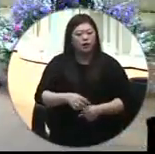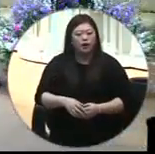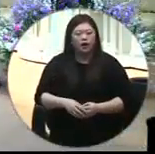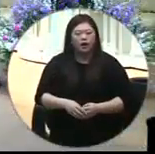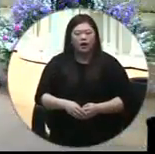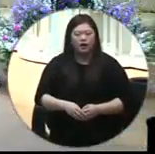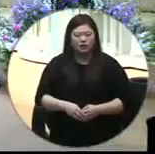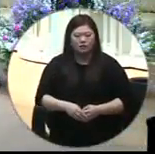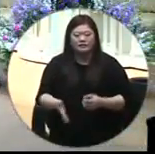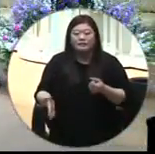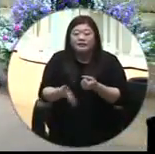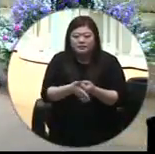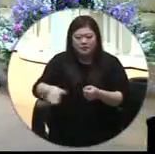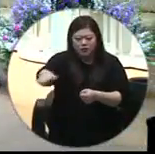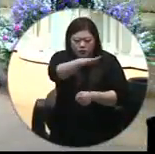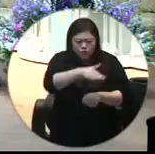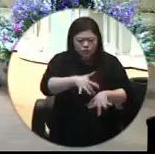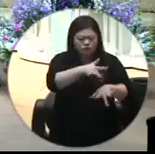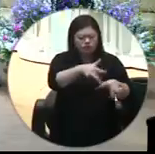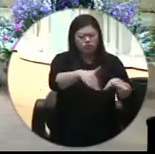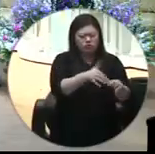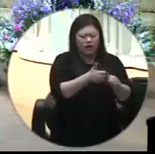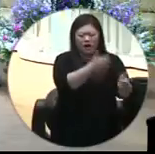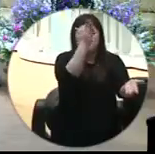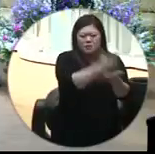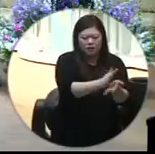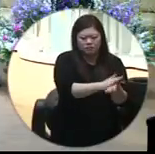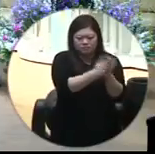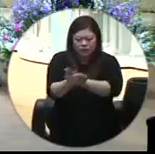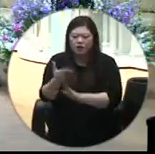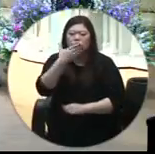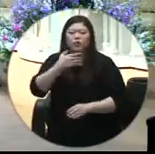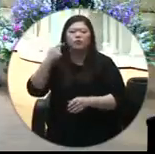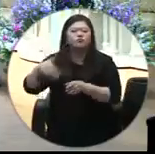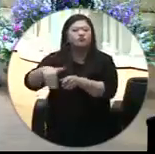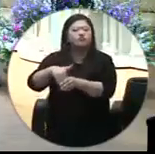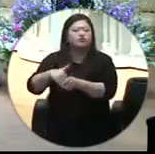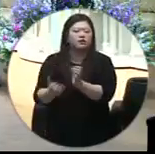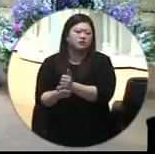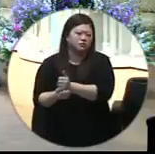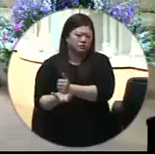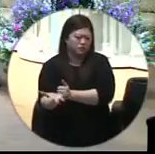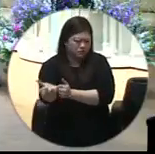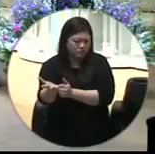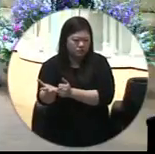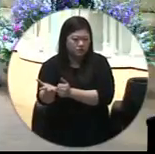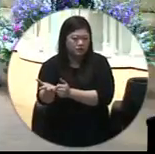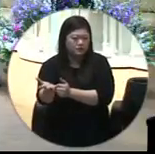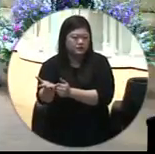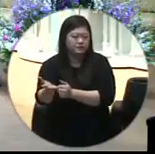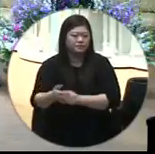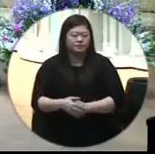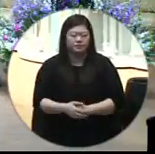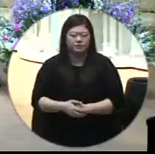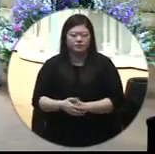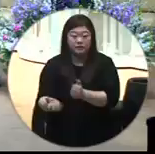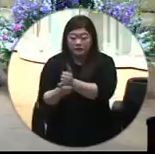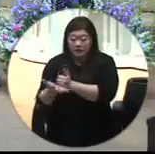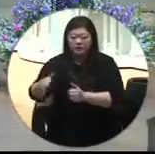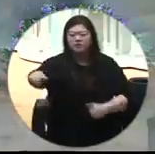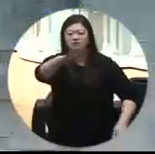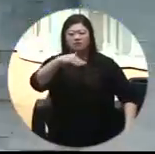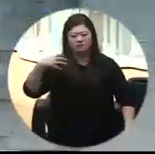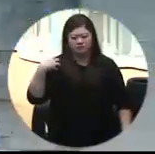복음 문화로 하나님 나라를 확장하는데 복음 가지고 들어가서 그렇게 복음 문화로 그렇게 바꾸는 역할을 해야